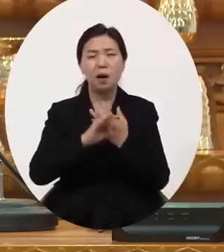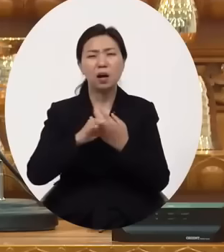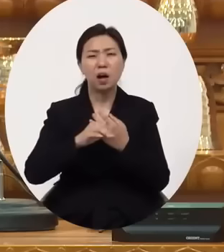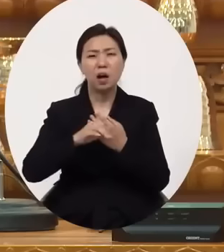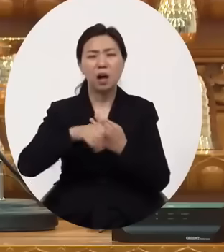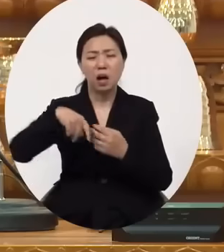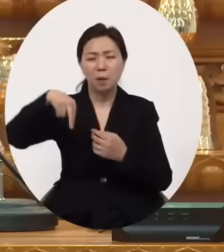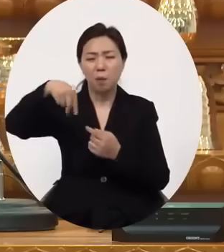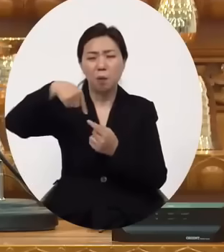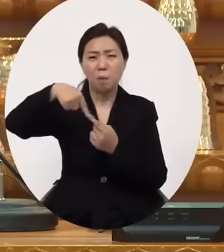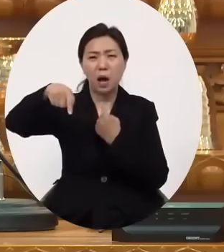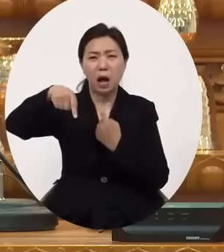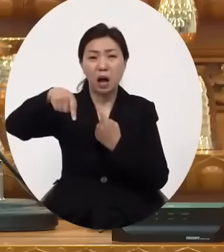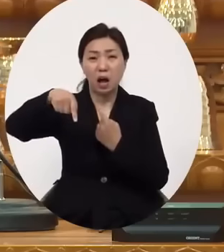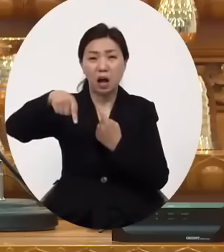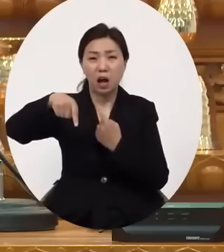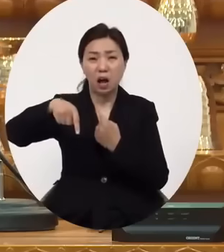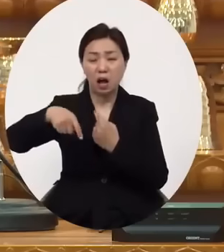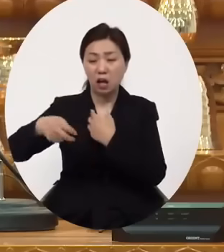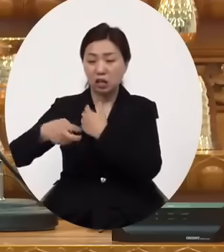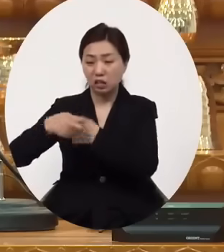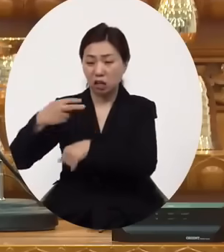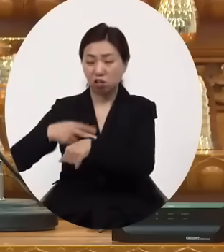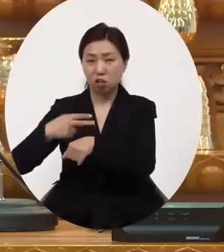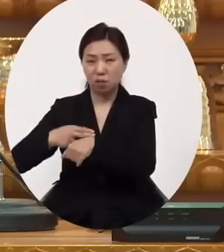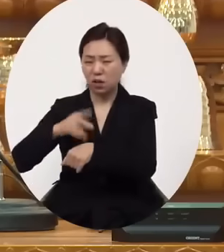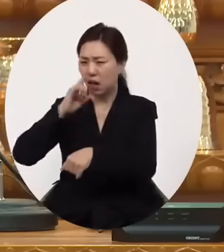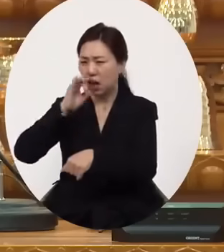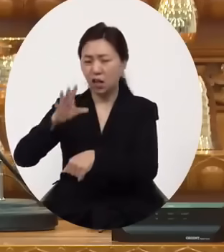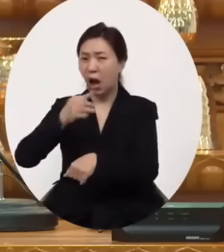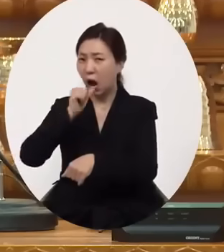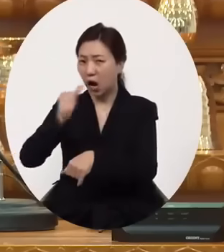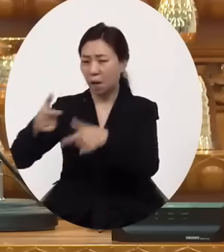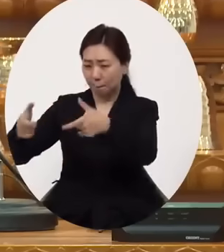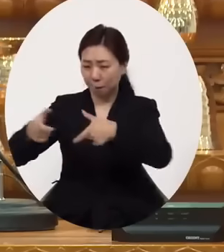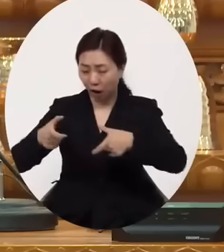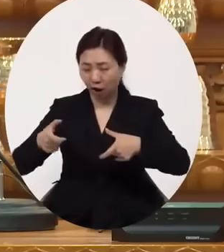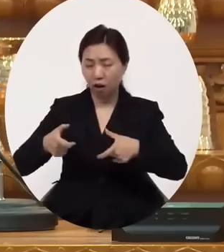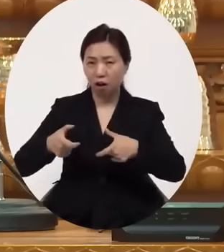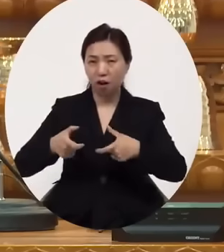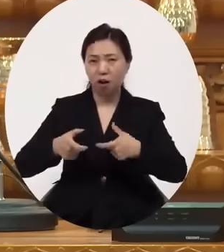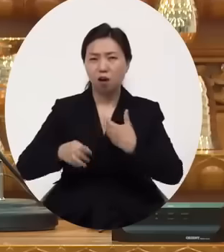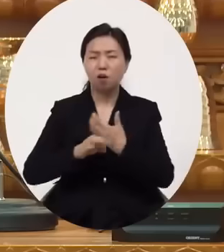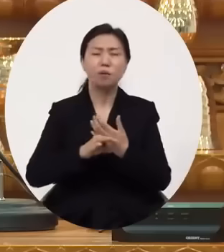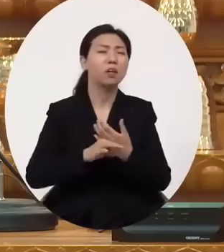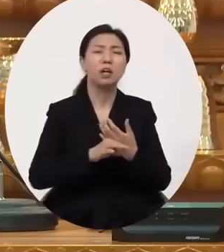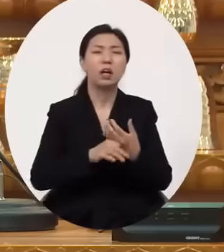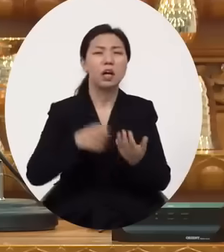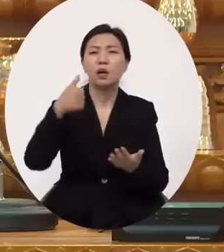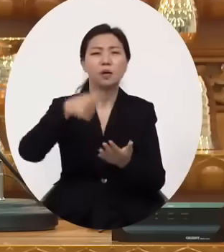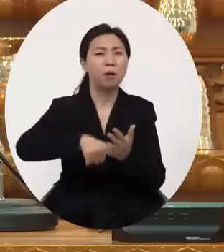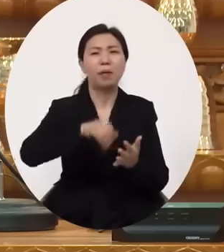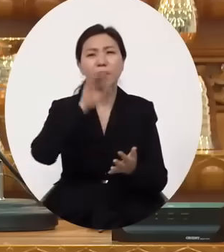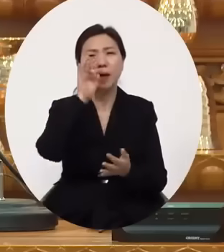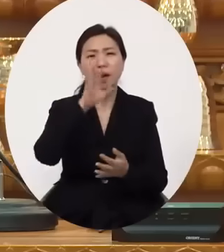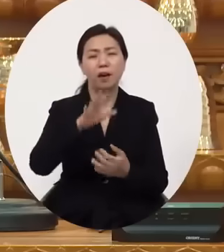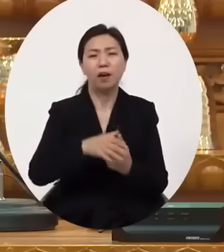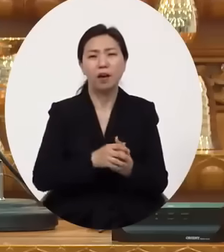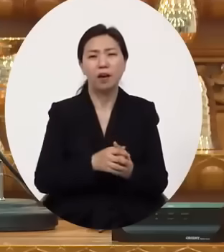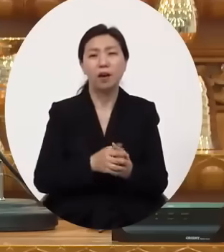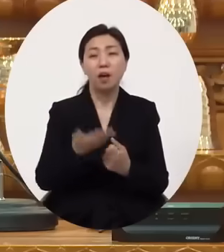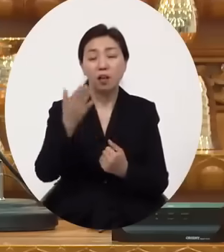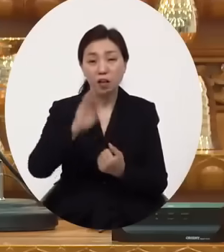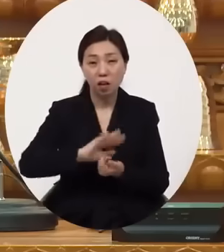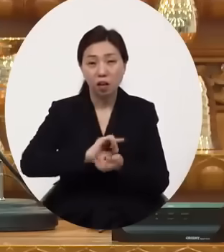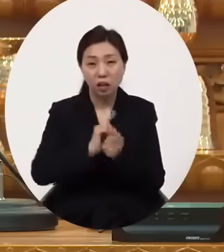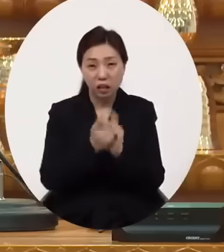이런 케가 연골이 완전히 닳아가지고 더 이상 하면 안 됩니다 하는 정도가 아니면 빨리 하면 안 돼요. 천천히 하는